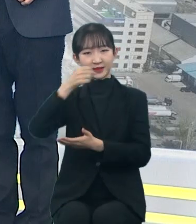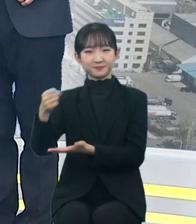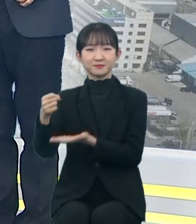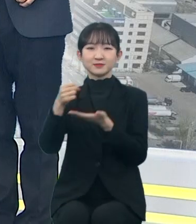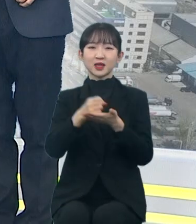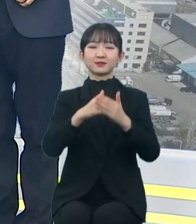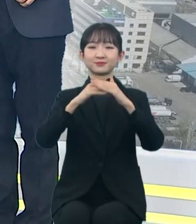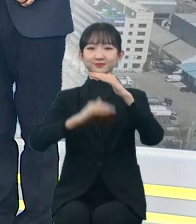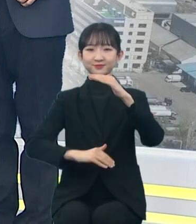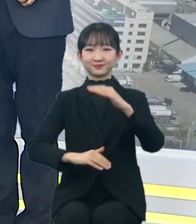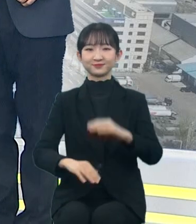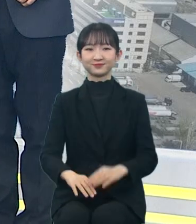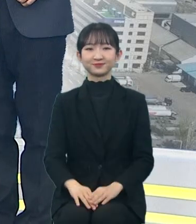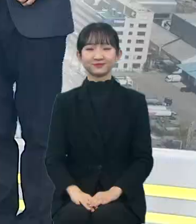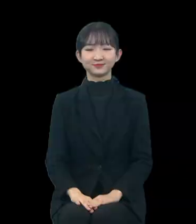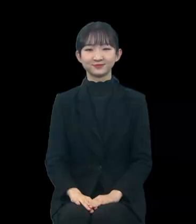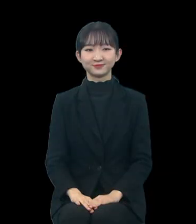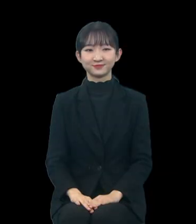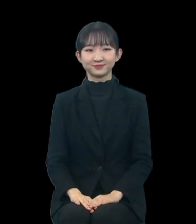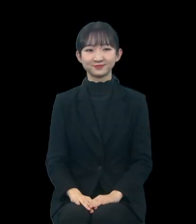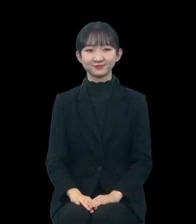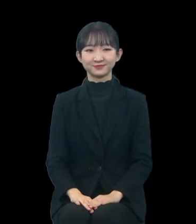내용입니다. 이형구 기자입니다.